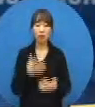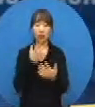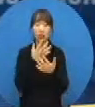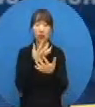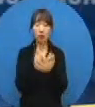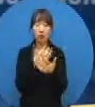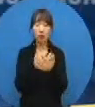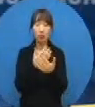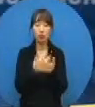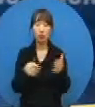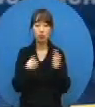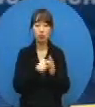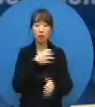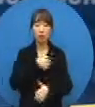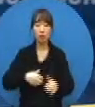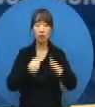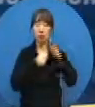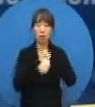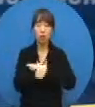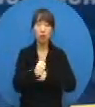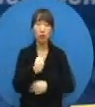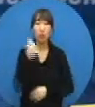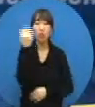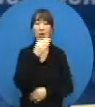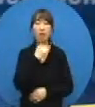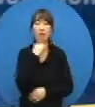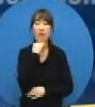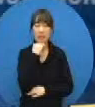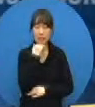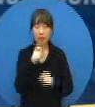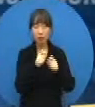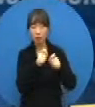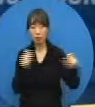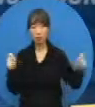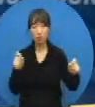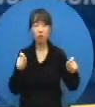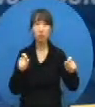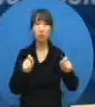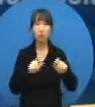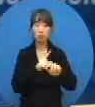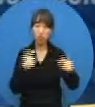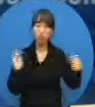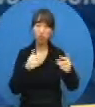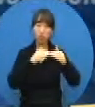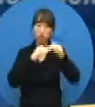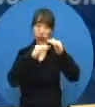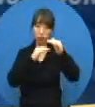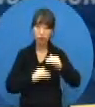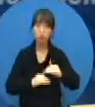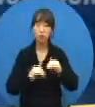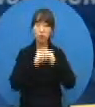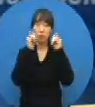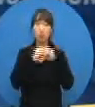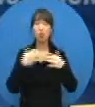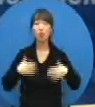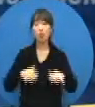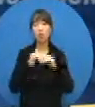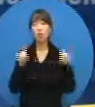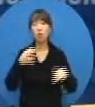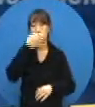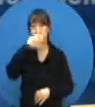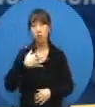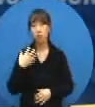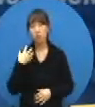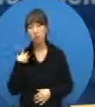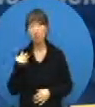민원 서류 발급을 위해 구청을 방문하고 순번을 기다리는 등 이 일련의 과정들이 사회적 약자들에게는